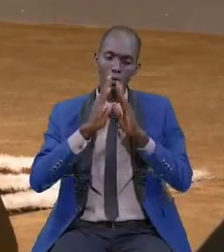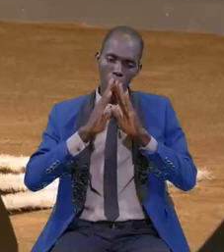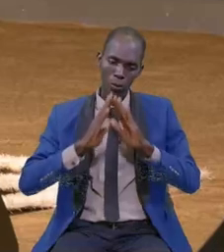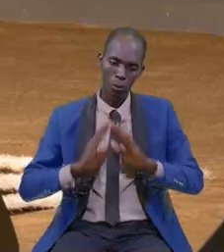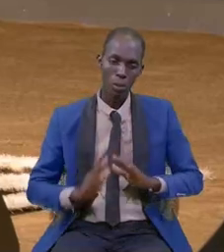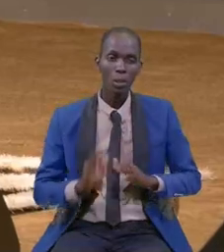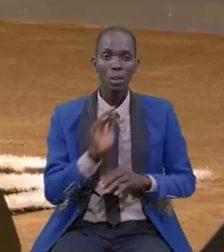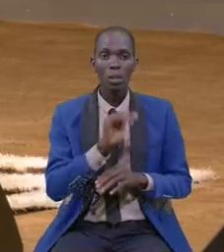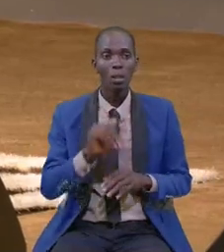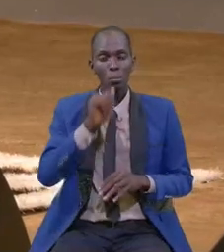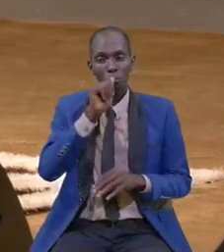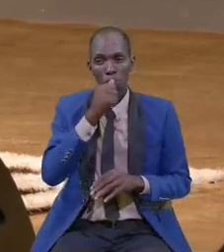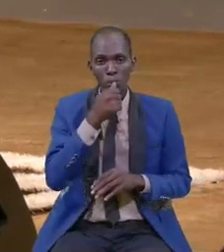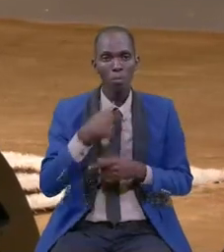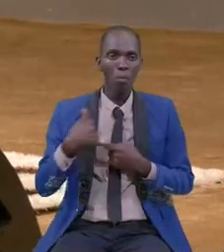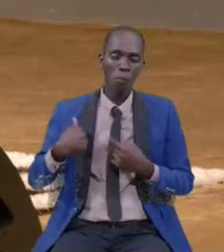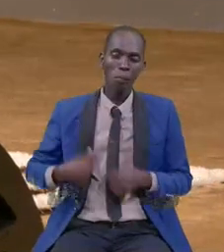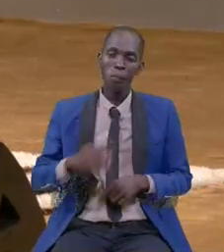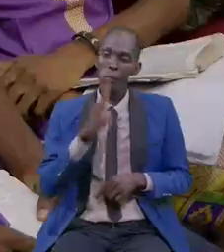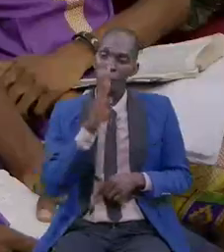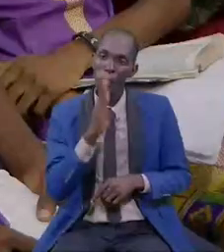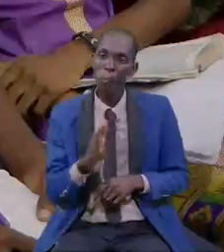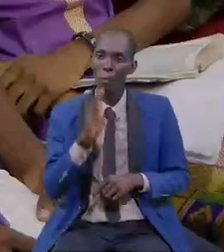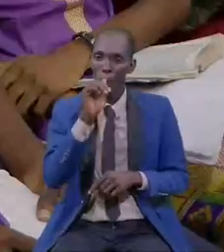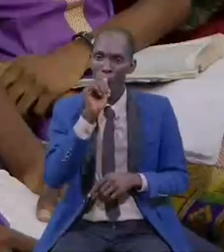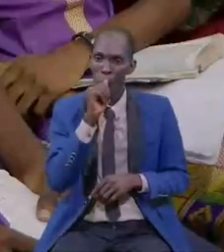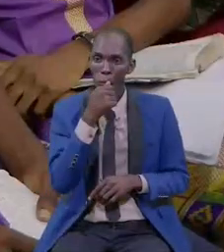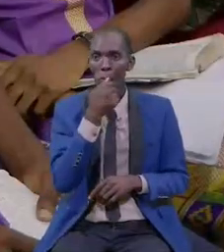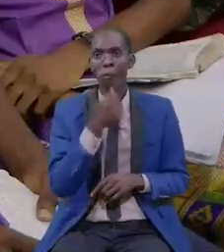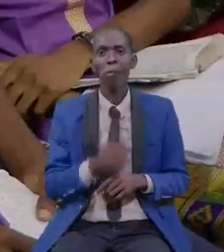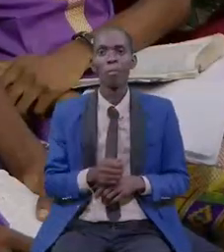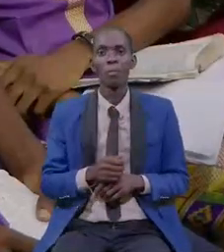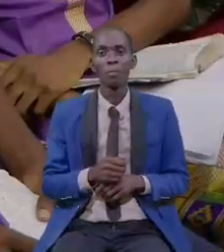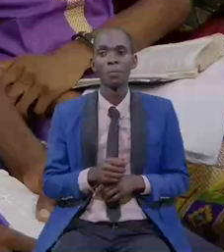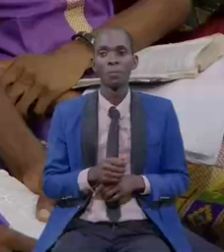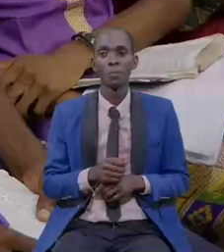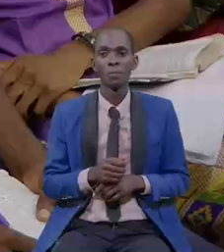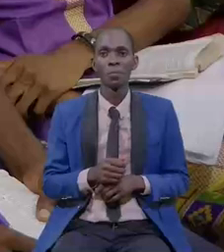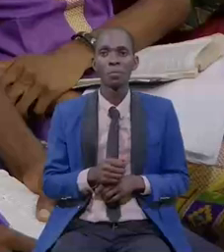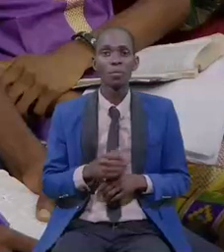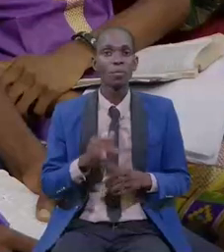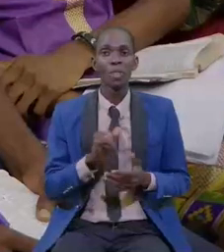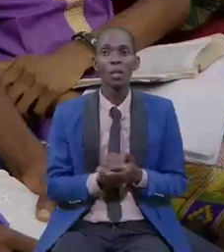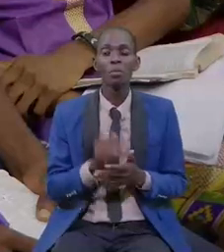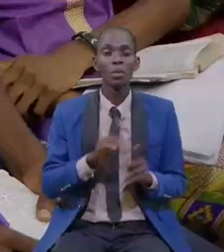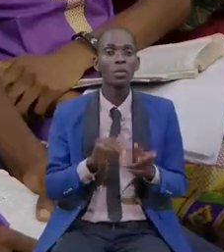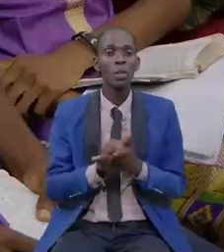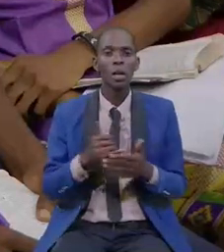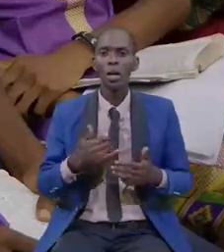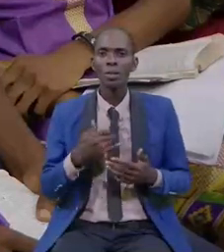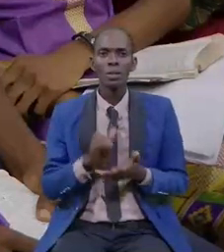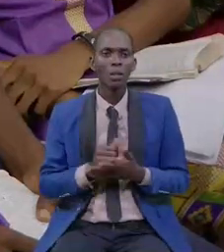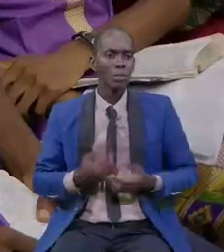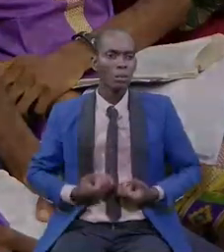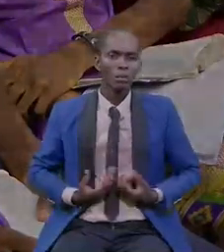impatient soit calme sois calme le cœur est gris mon cœur est gris je veux voir que